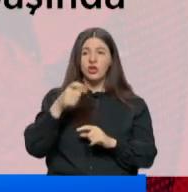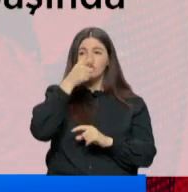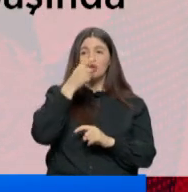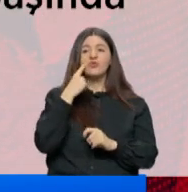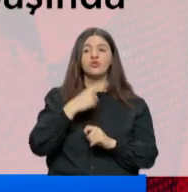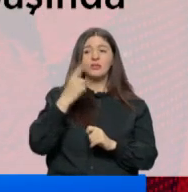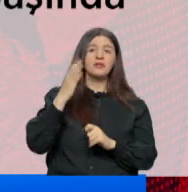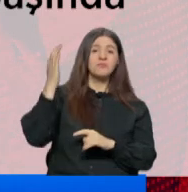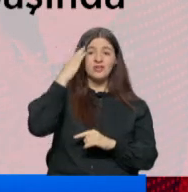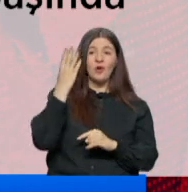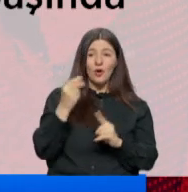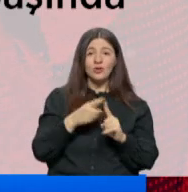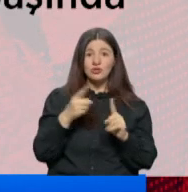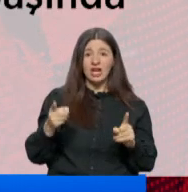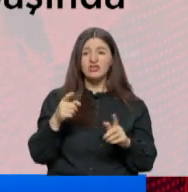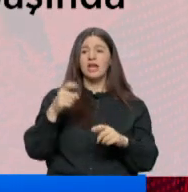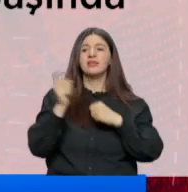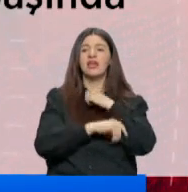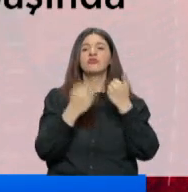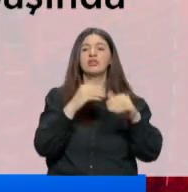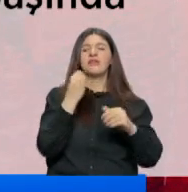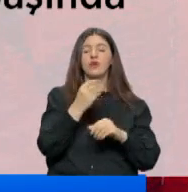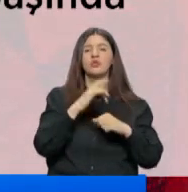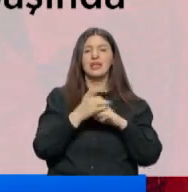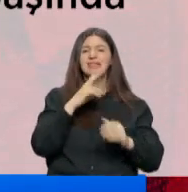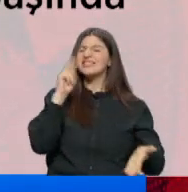Türkiye Cumhuriyeti'nin başında olduğu sürece teröre destek veren